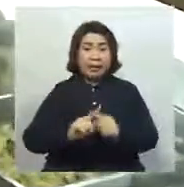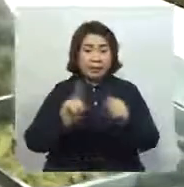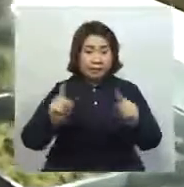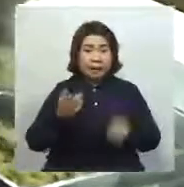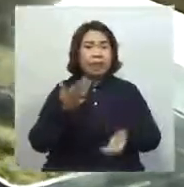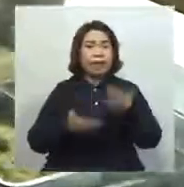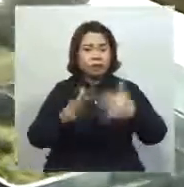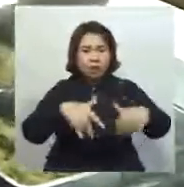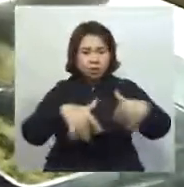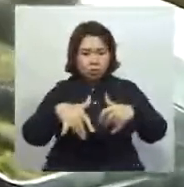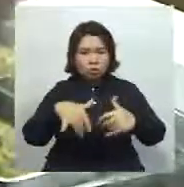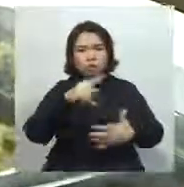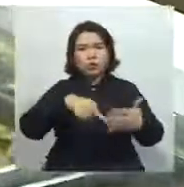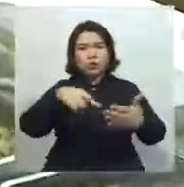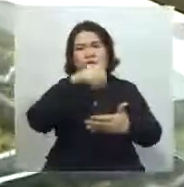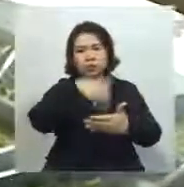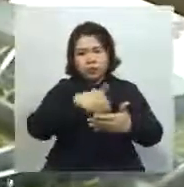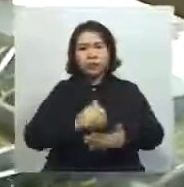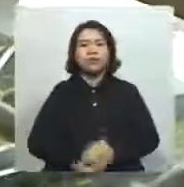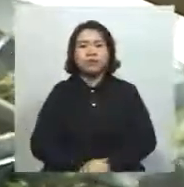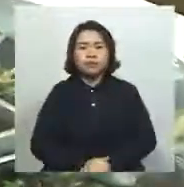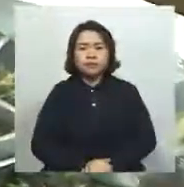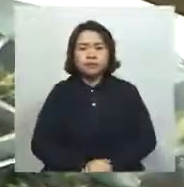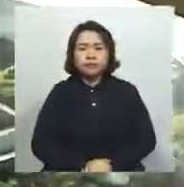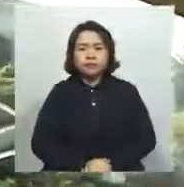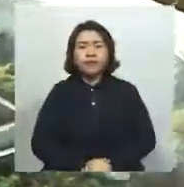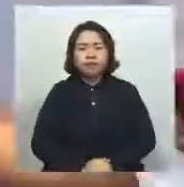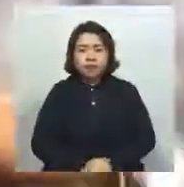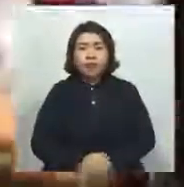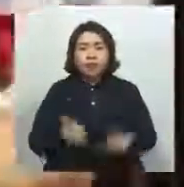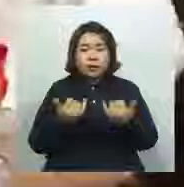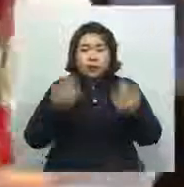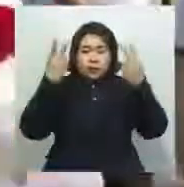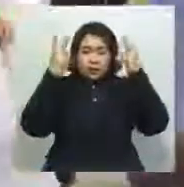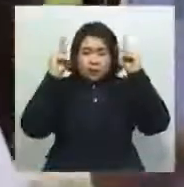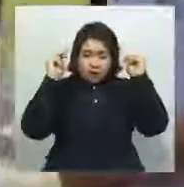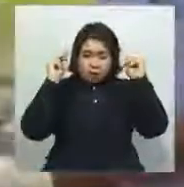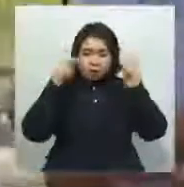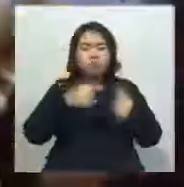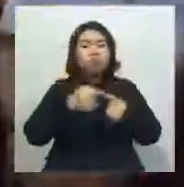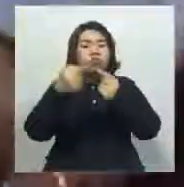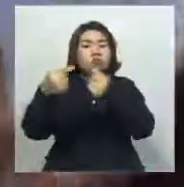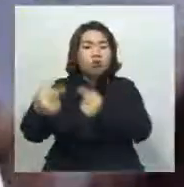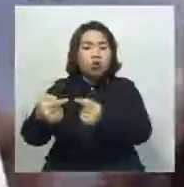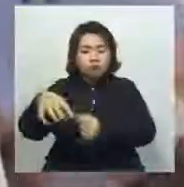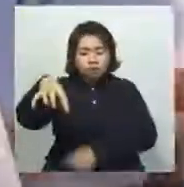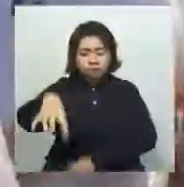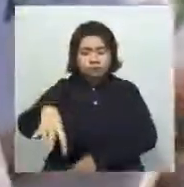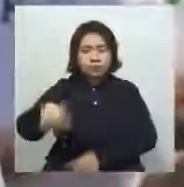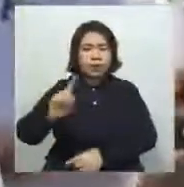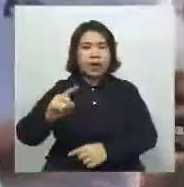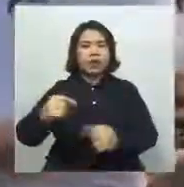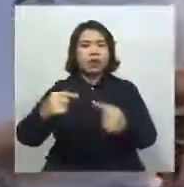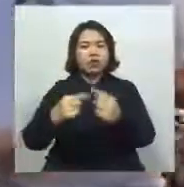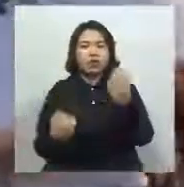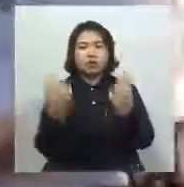างขึ้นอยู่กับประชาชนเป็นผู้เลือกค่ะ นอกจากนี้นะครับท่านนายกนะครับได้เดินทางต่อไปตรวจเยี่ยมการพัฒน